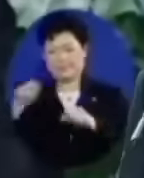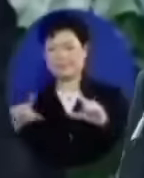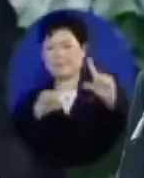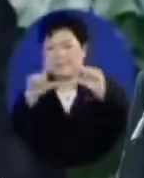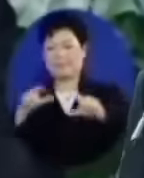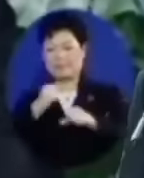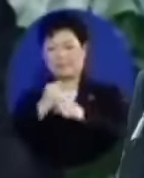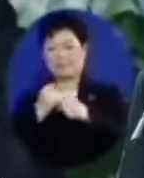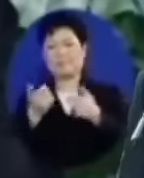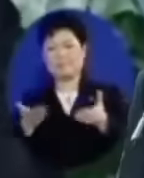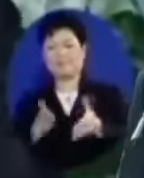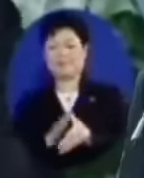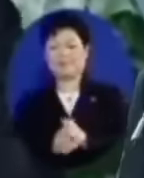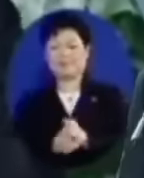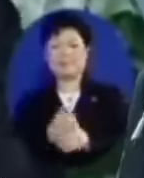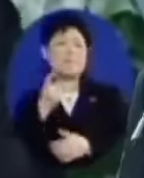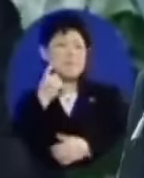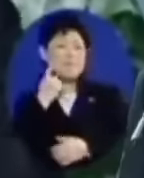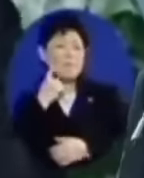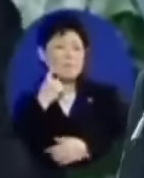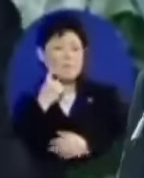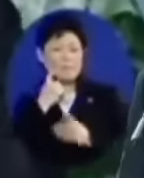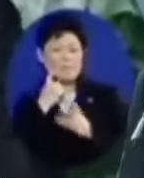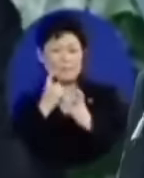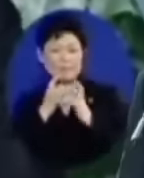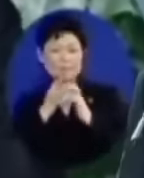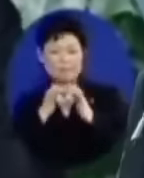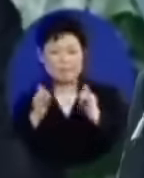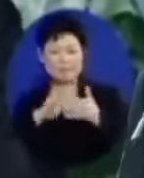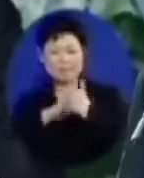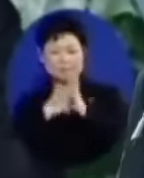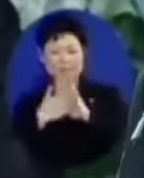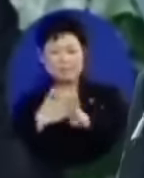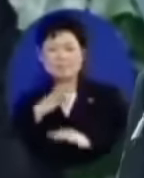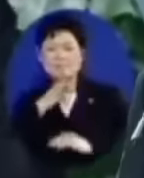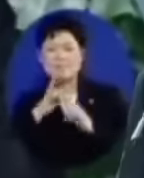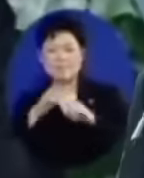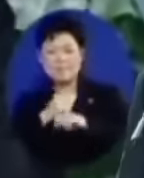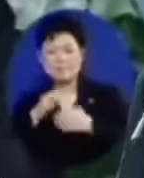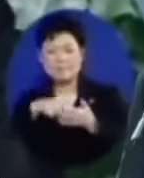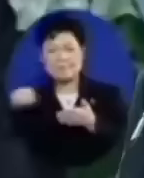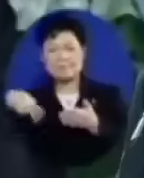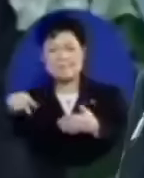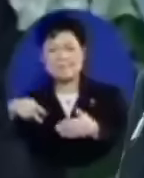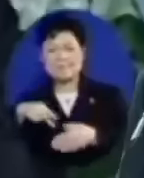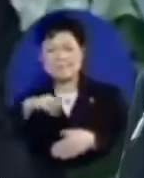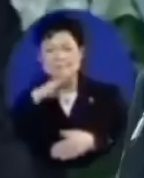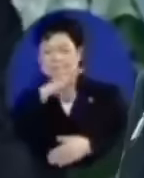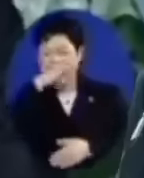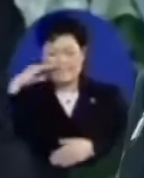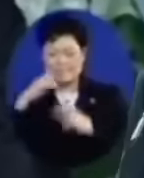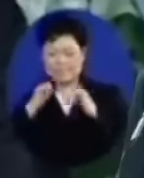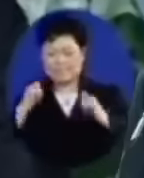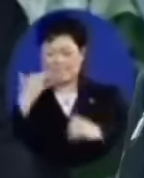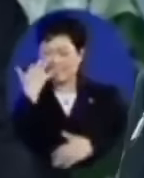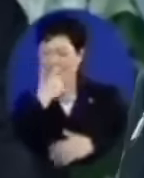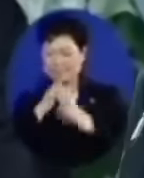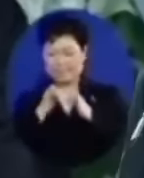만들어주는 것입니다. 거짓말쟁이가 참말을 하게 되고 방탕자가 근연한 사람이 되고 음란한